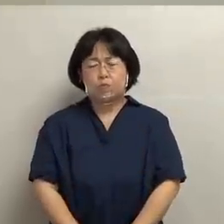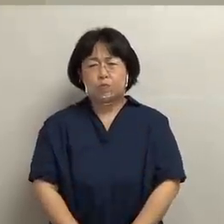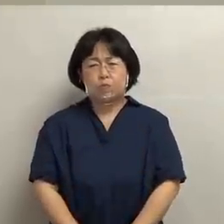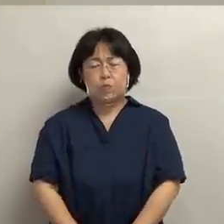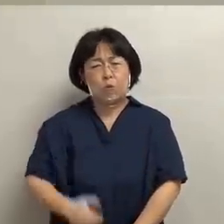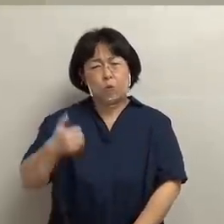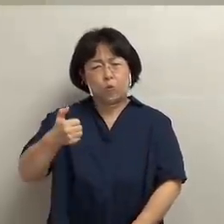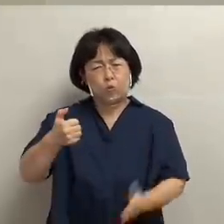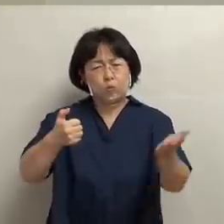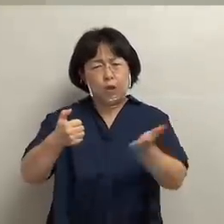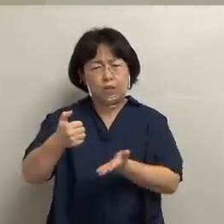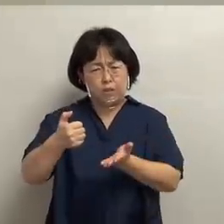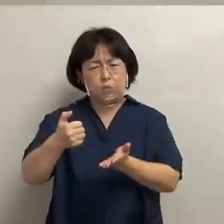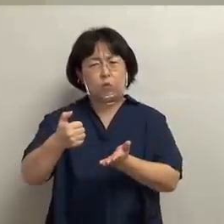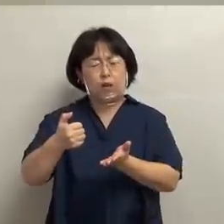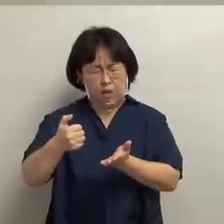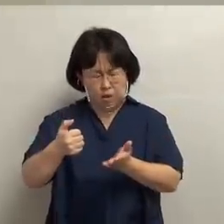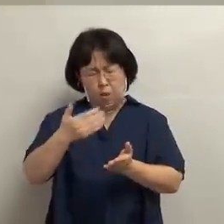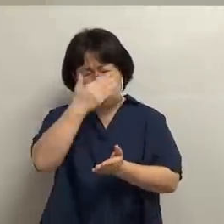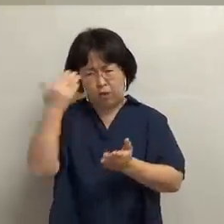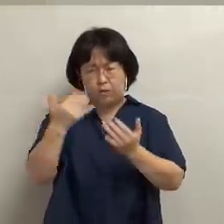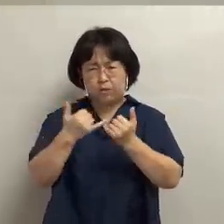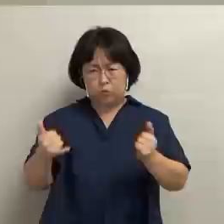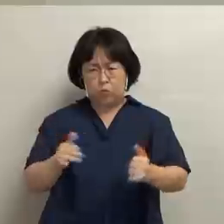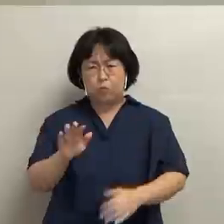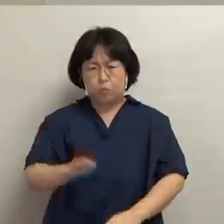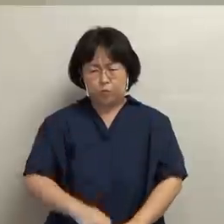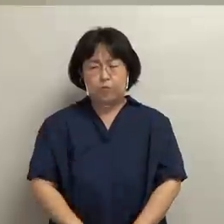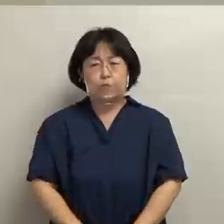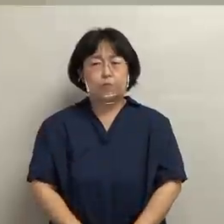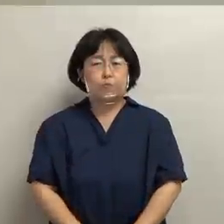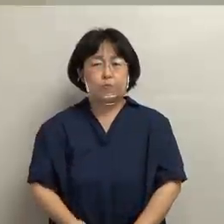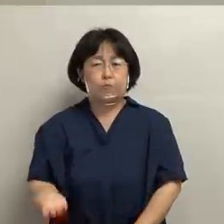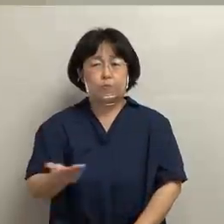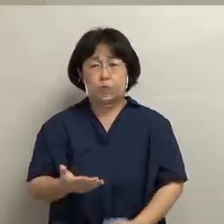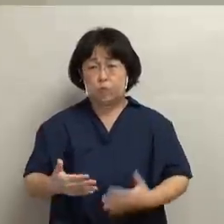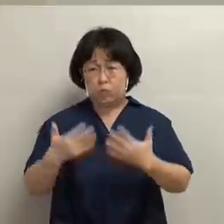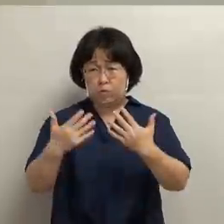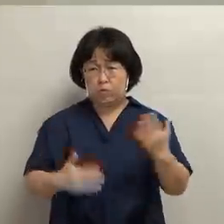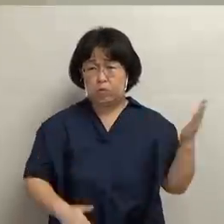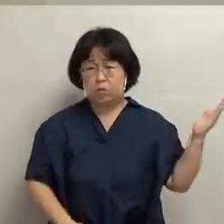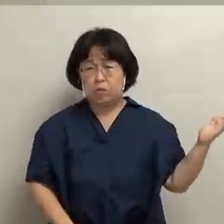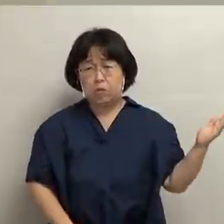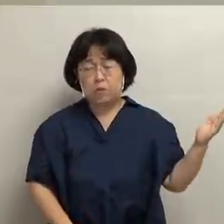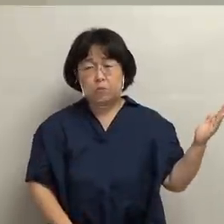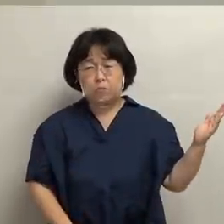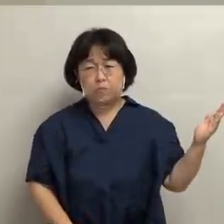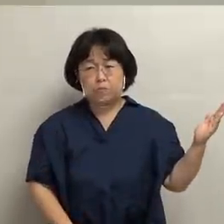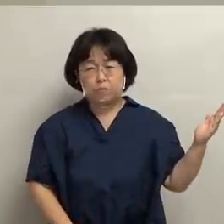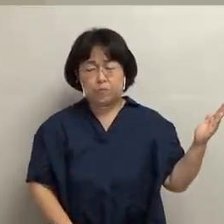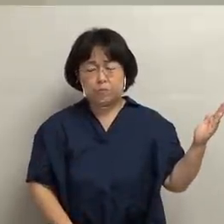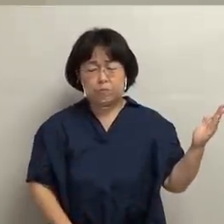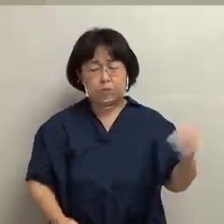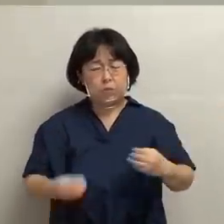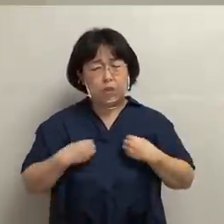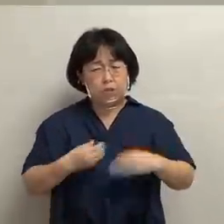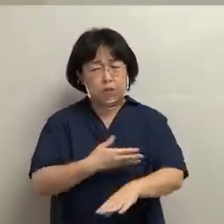約5割を占めているということはわかっていただけるん次のフランスワードをご覧ください感染経路別の